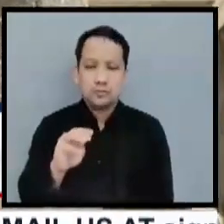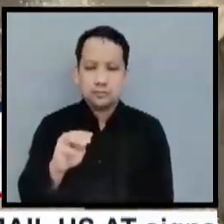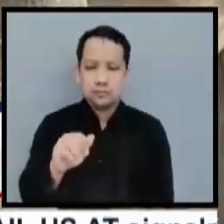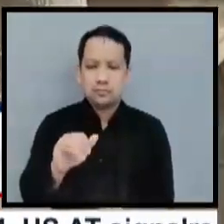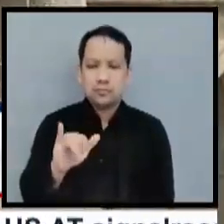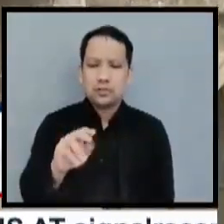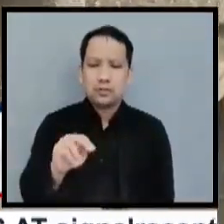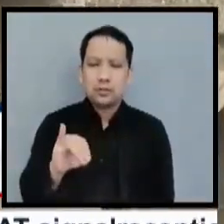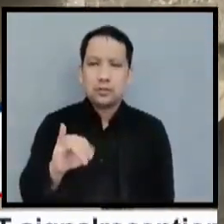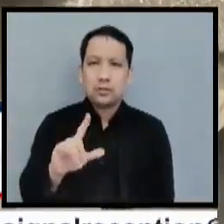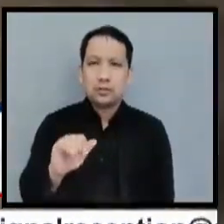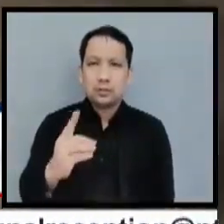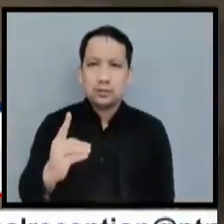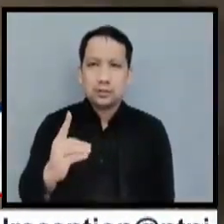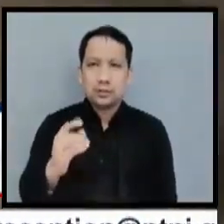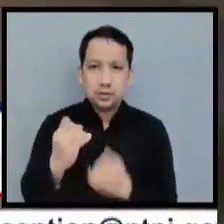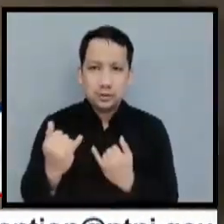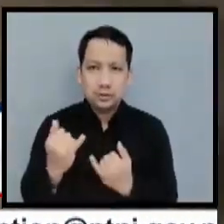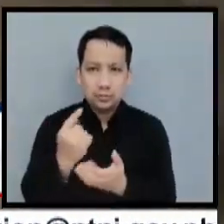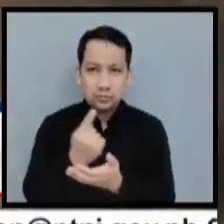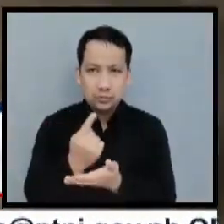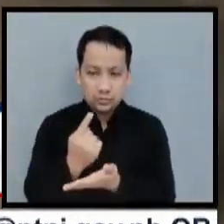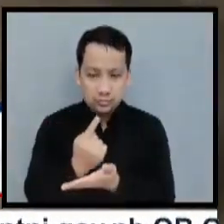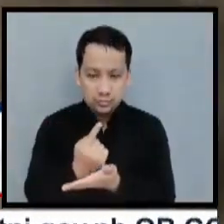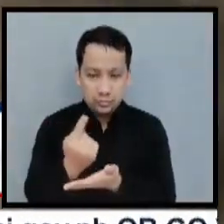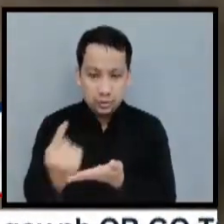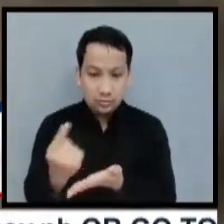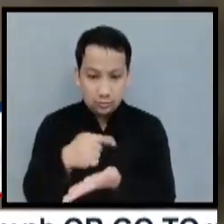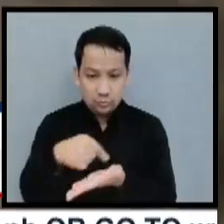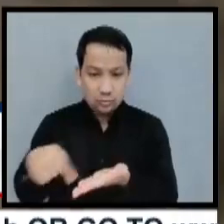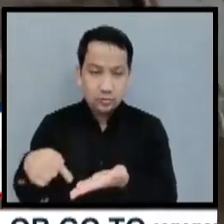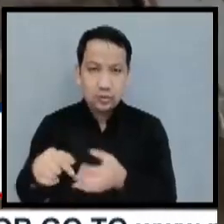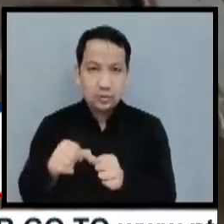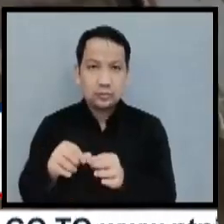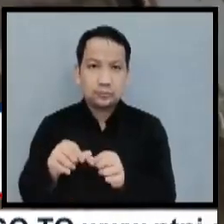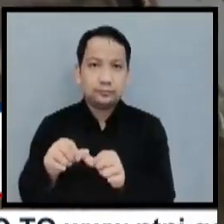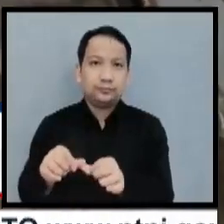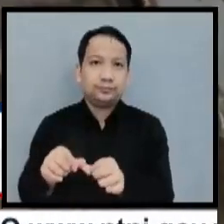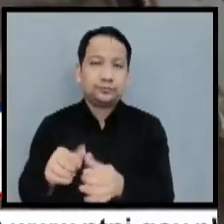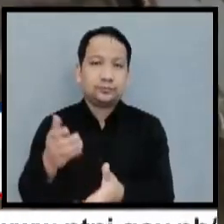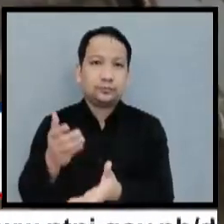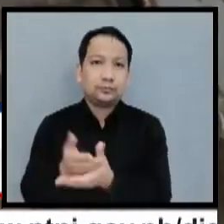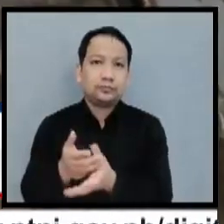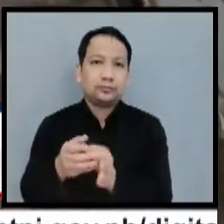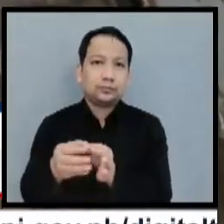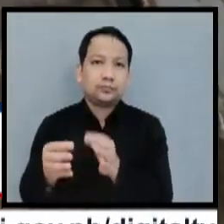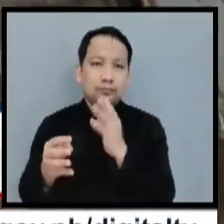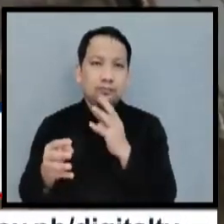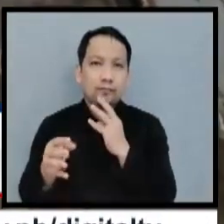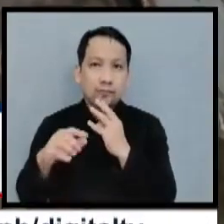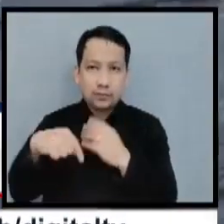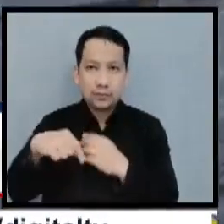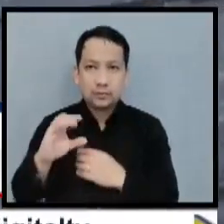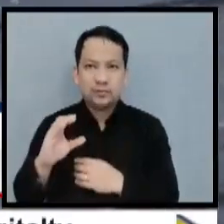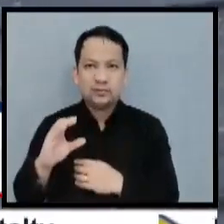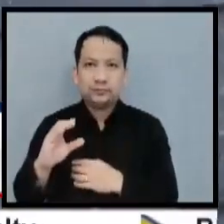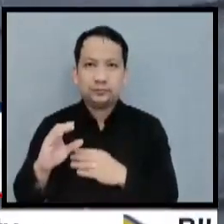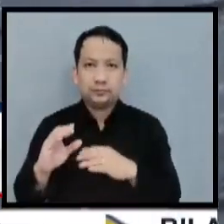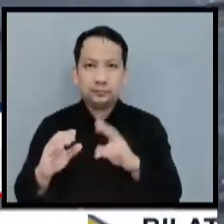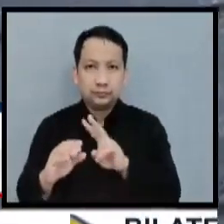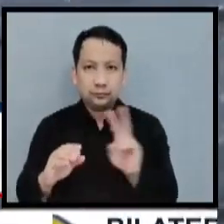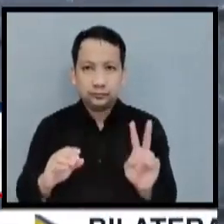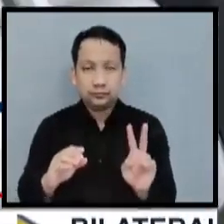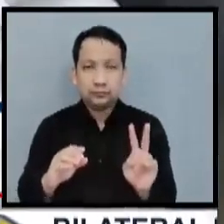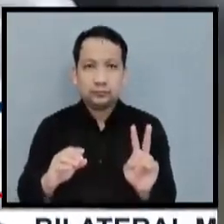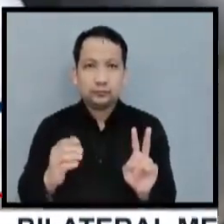linggo, inasahang tuluyan na ring sususpindihin ng Maynilad ang water service interruption sa Quezon City, Valenzuela at